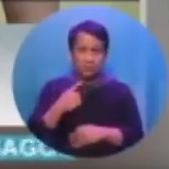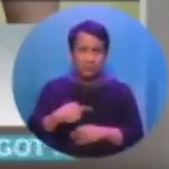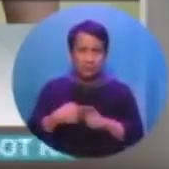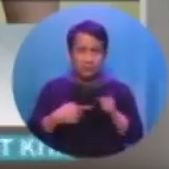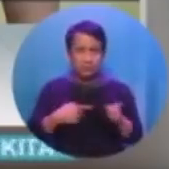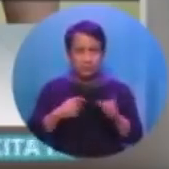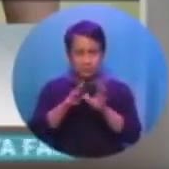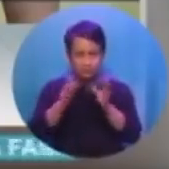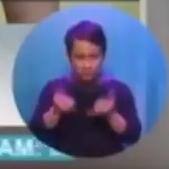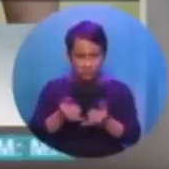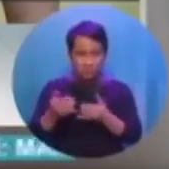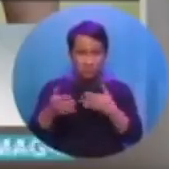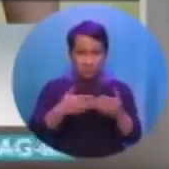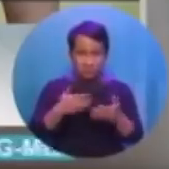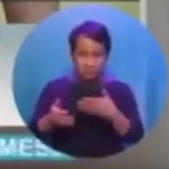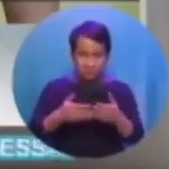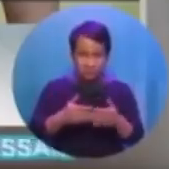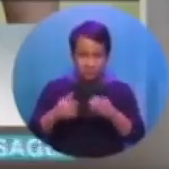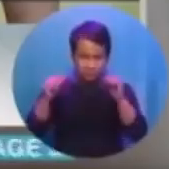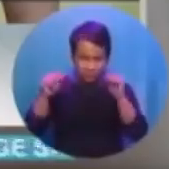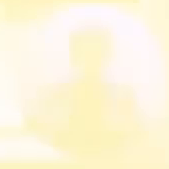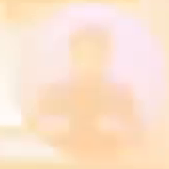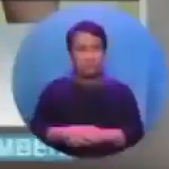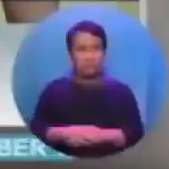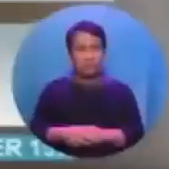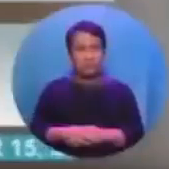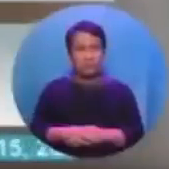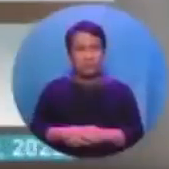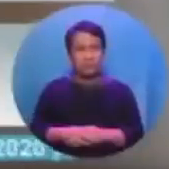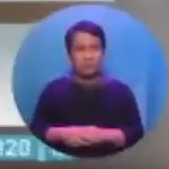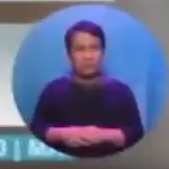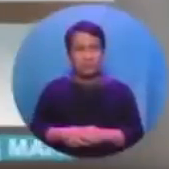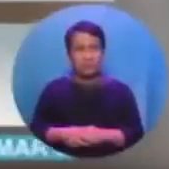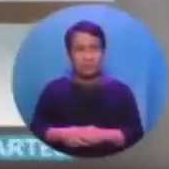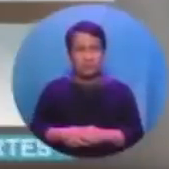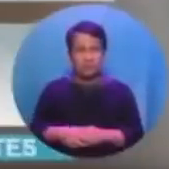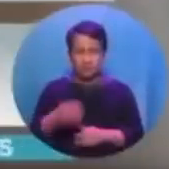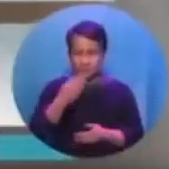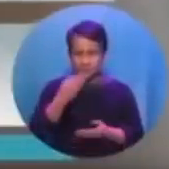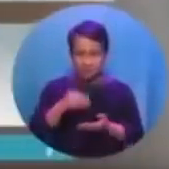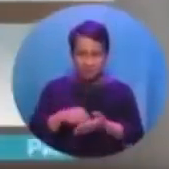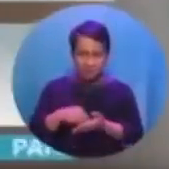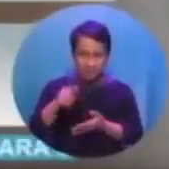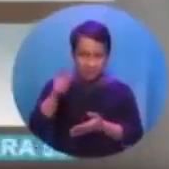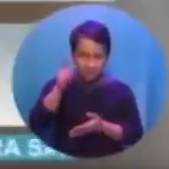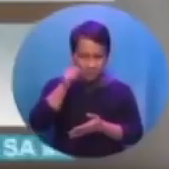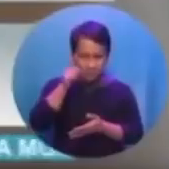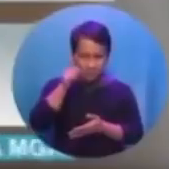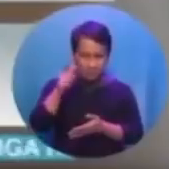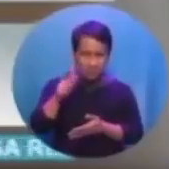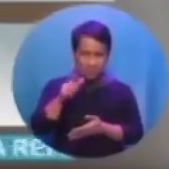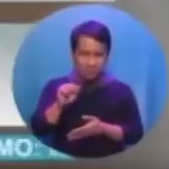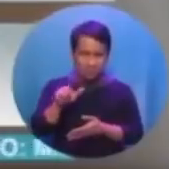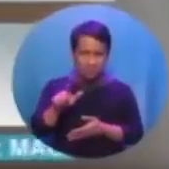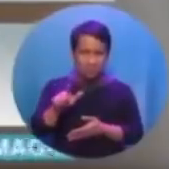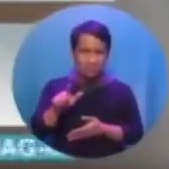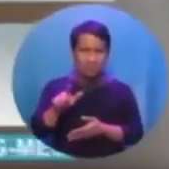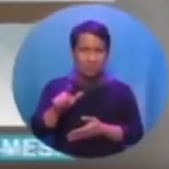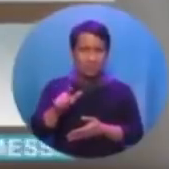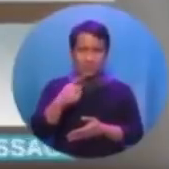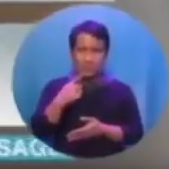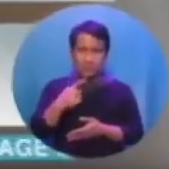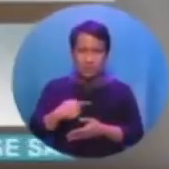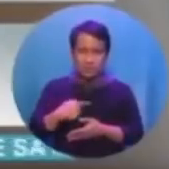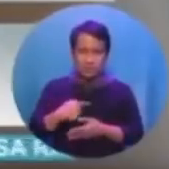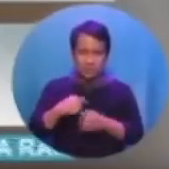isang barangay? Ano mang sabihin sa'yo? Ganto ganyan. Meron po mensahe sa inyo si Lisa Espartero, sir.